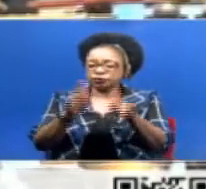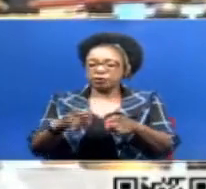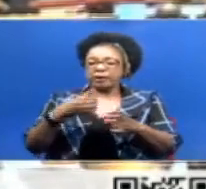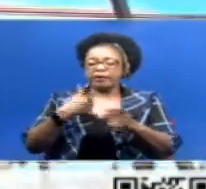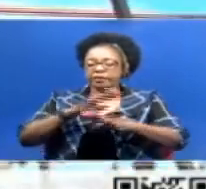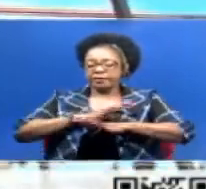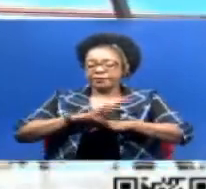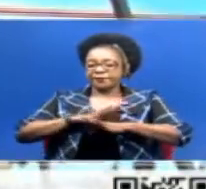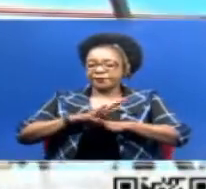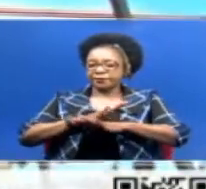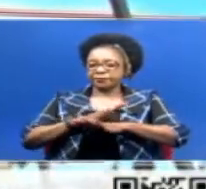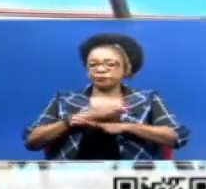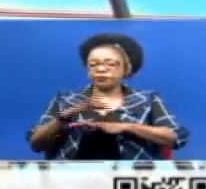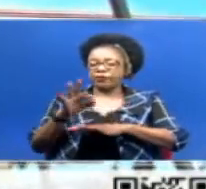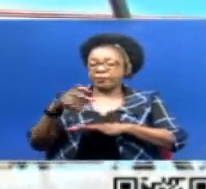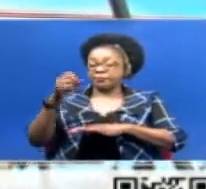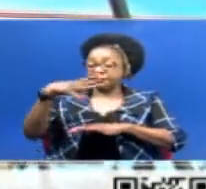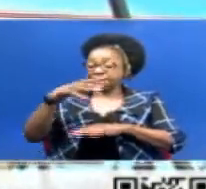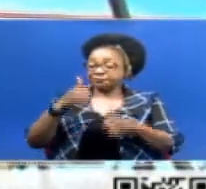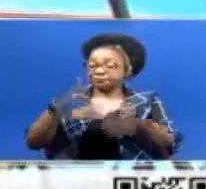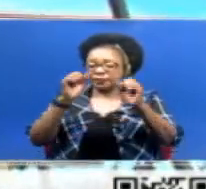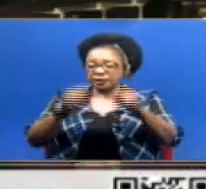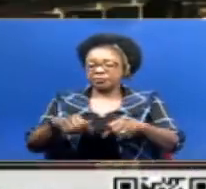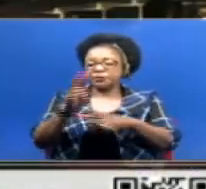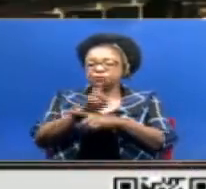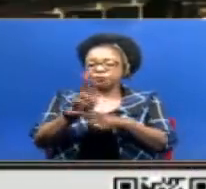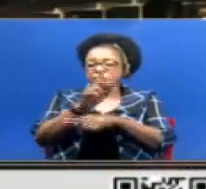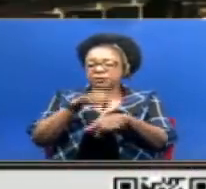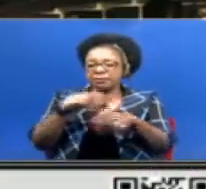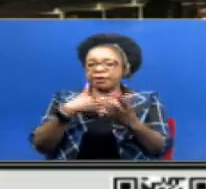za nishati ambayo inaweza kutumika penye hitilafu